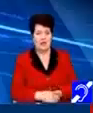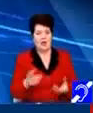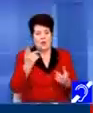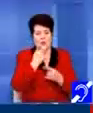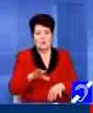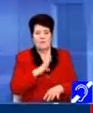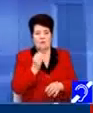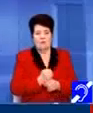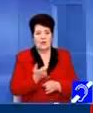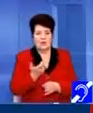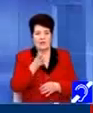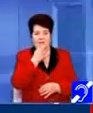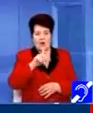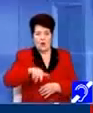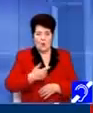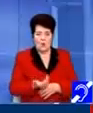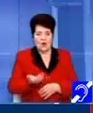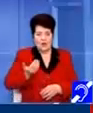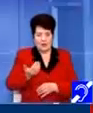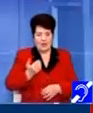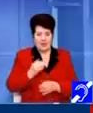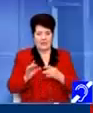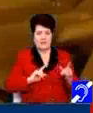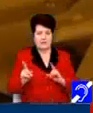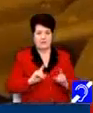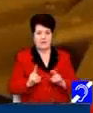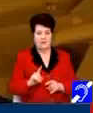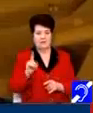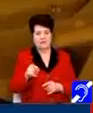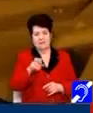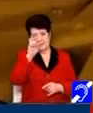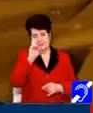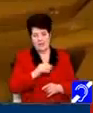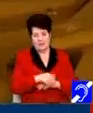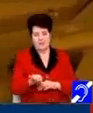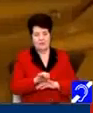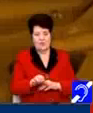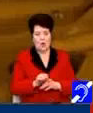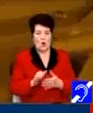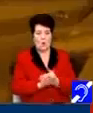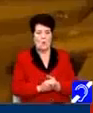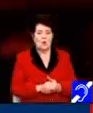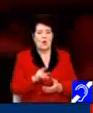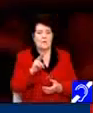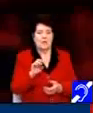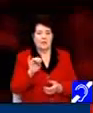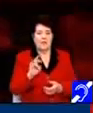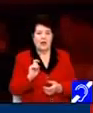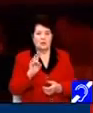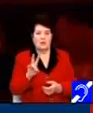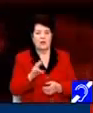Anunțul a fost făcut cu numai câteva ore înainte de reuniunea care trebuia să aibă loc într-un sat din apropierea frontierei comune. Pyongyang a criticat